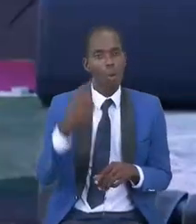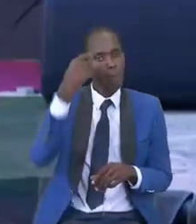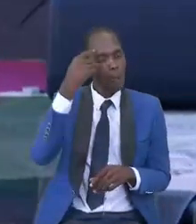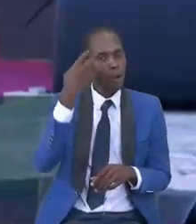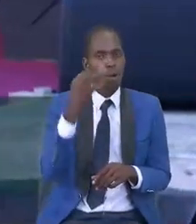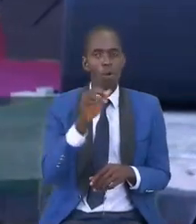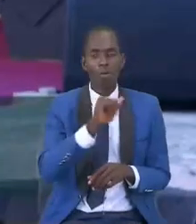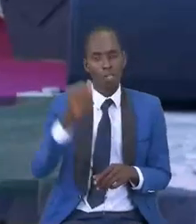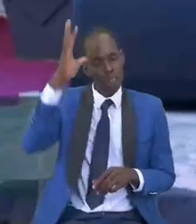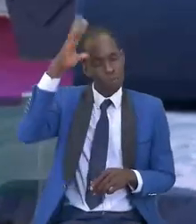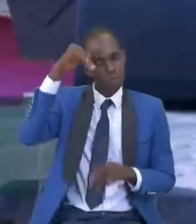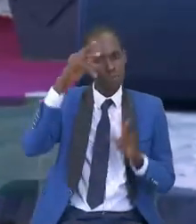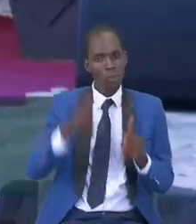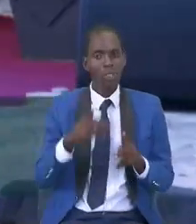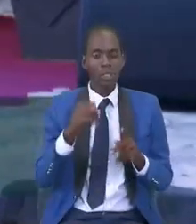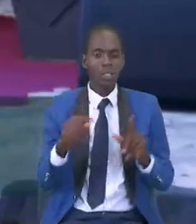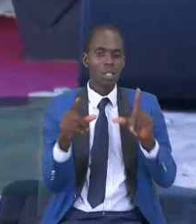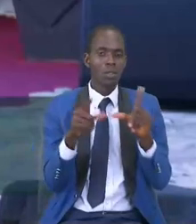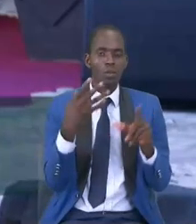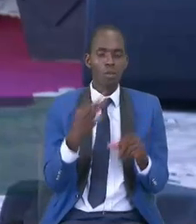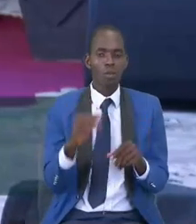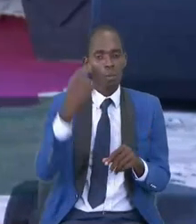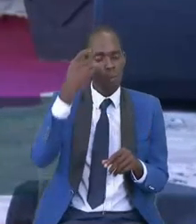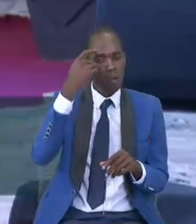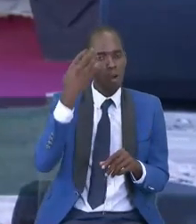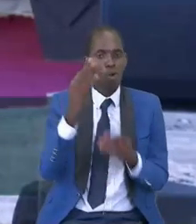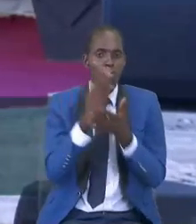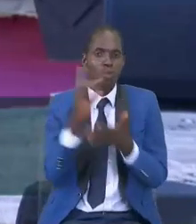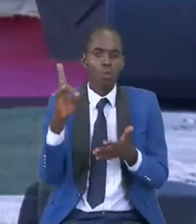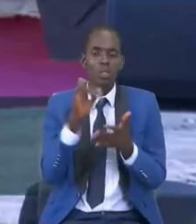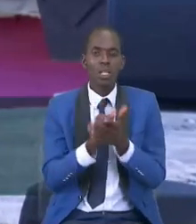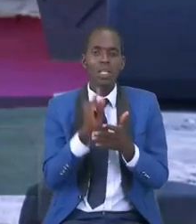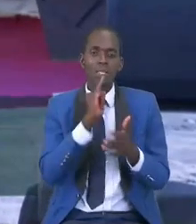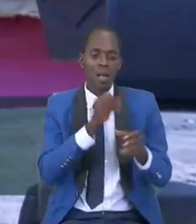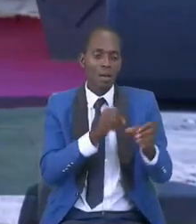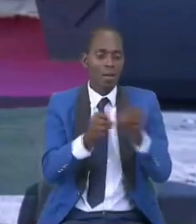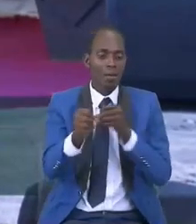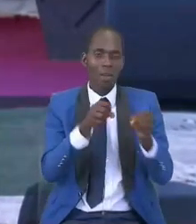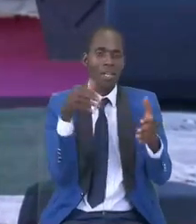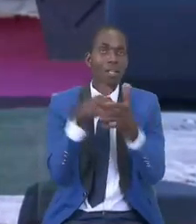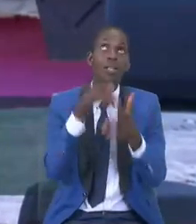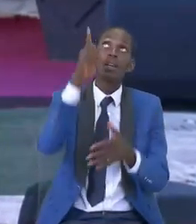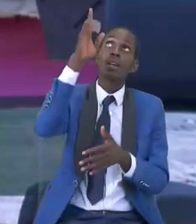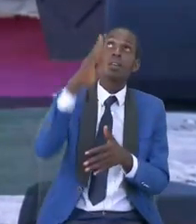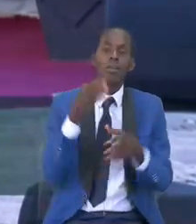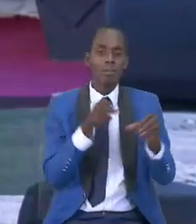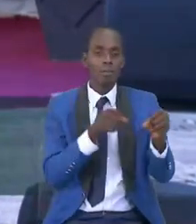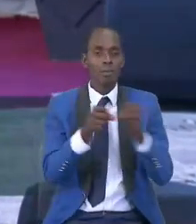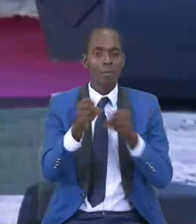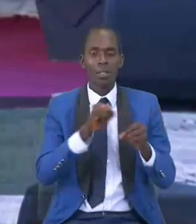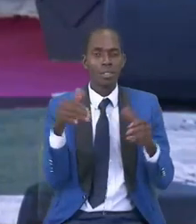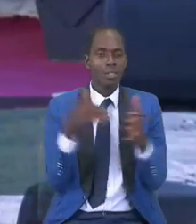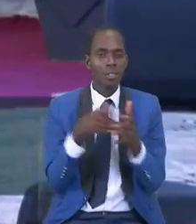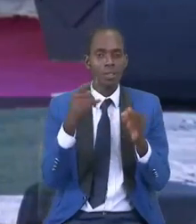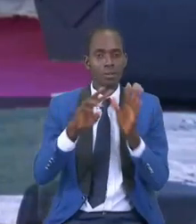d'esprit d'un rebelle, c'était l'état d'esprit de quelqu'un qui combat Dieu et qui